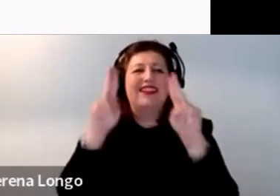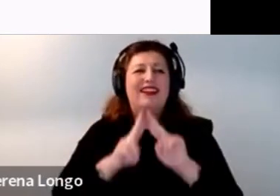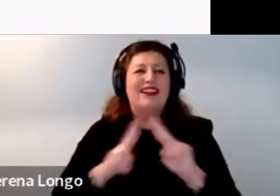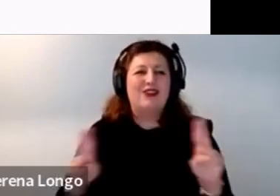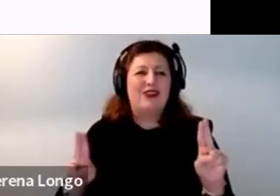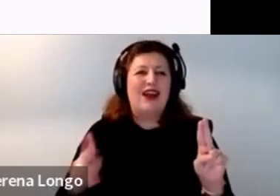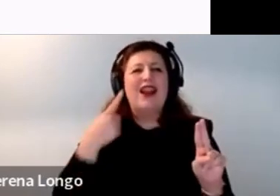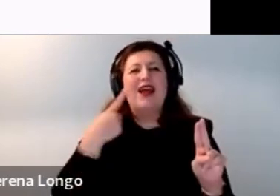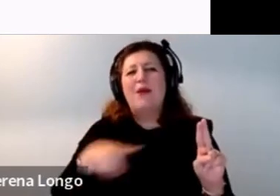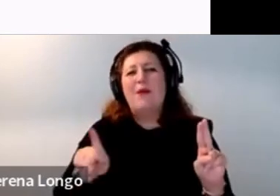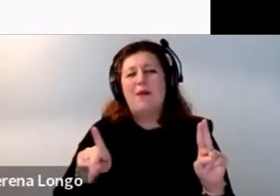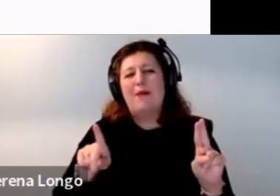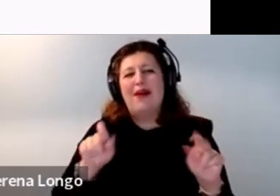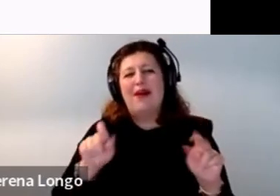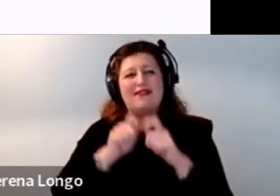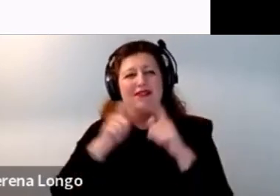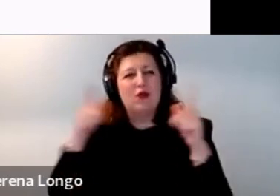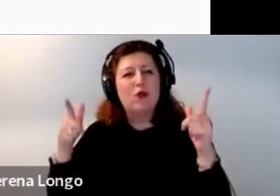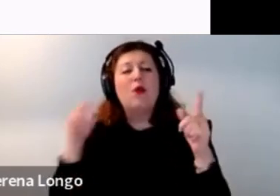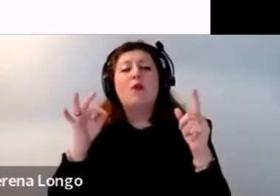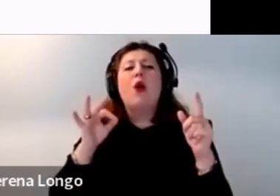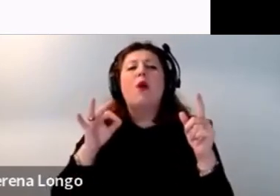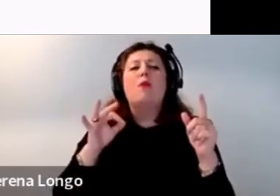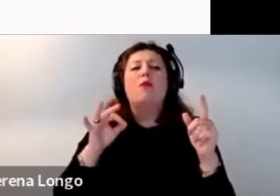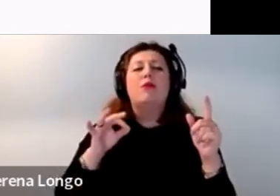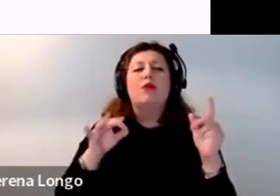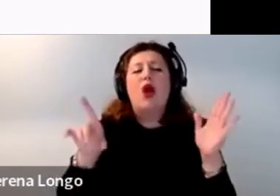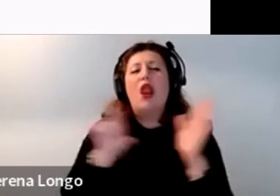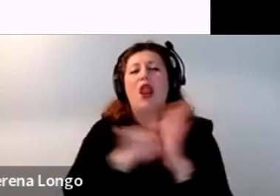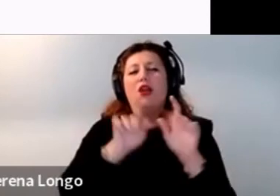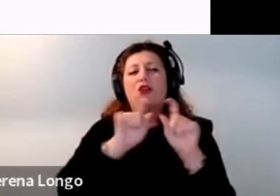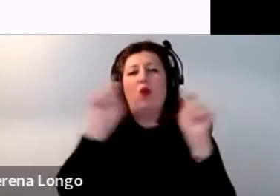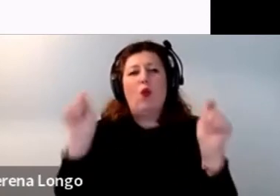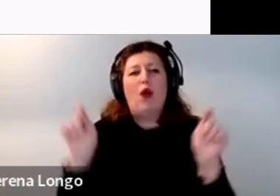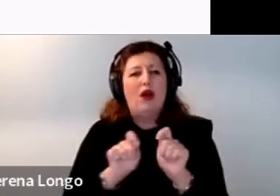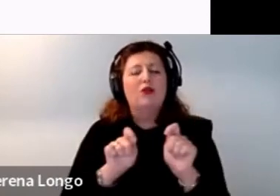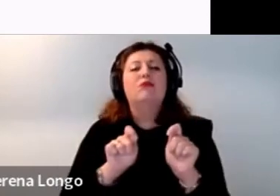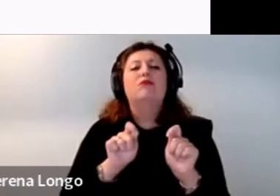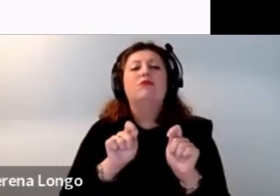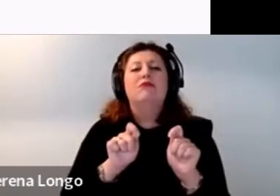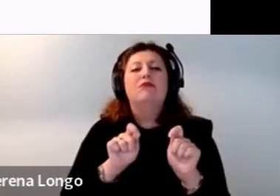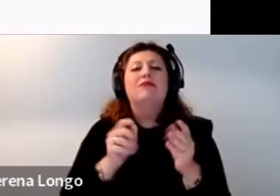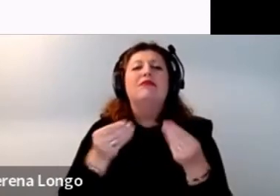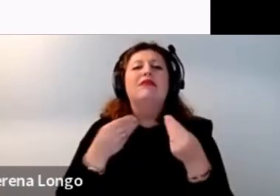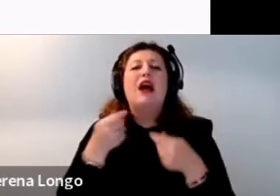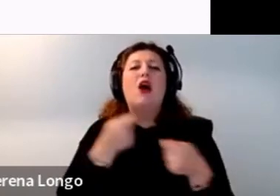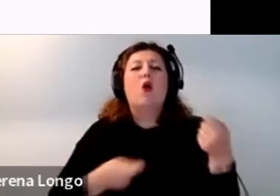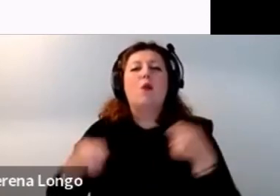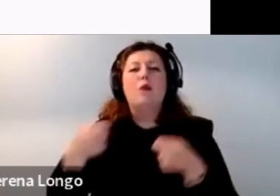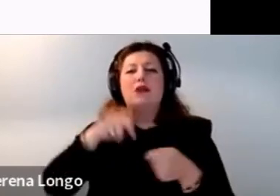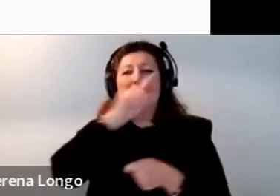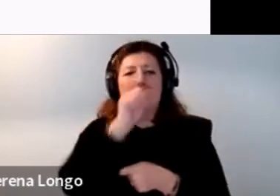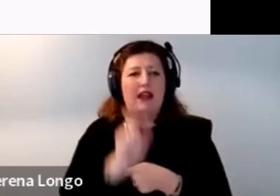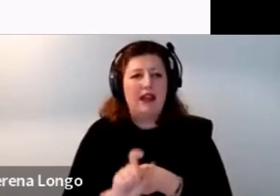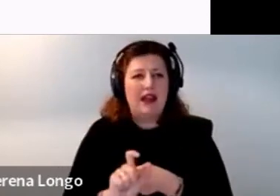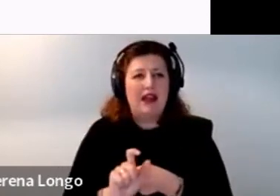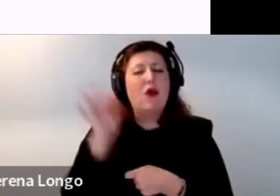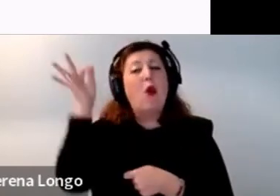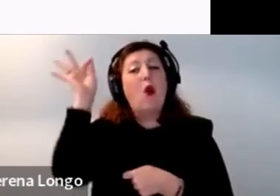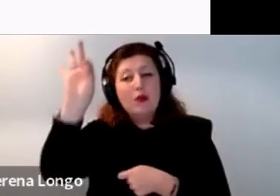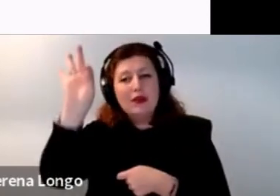quadro dell'istituzione della cooperazione italiana, finalità della cooperazione. E qui